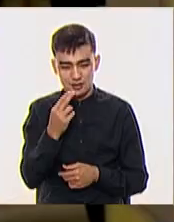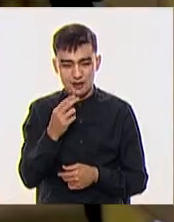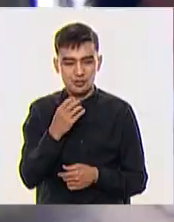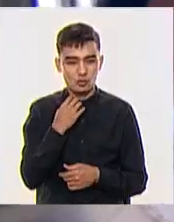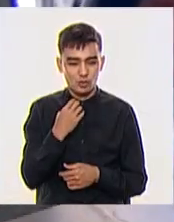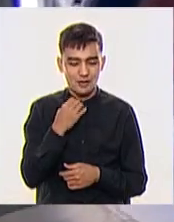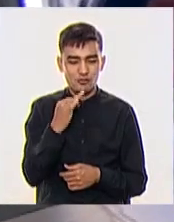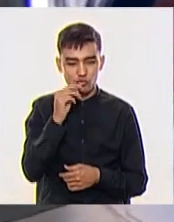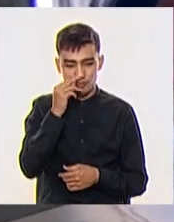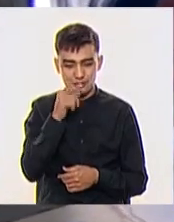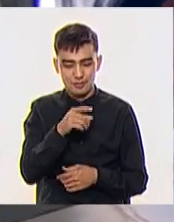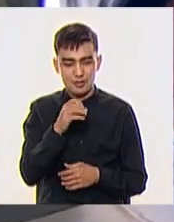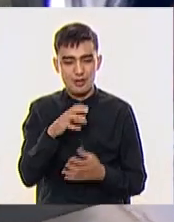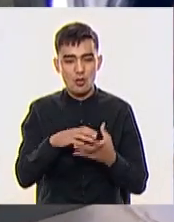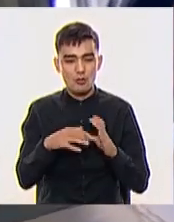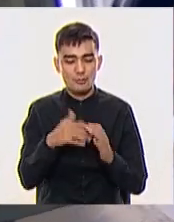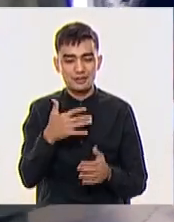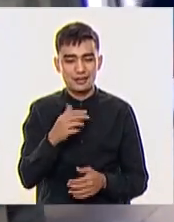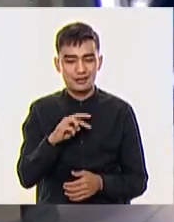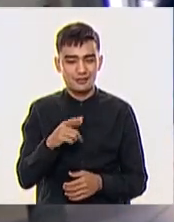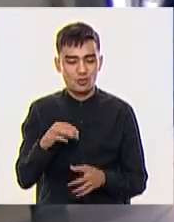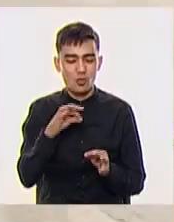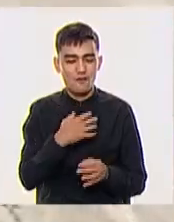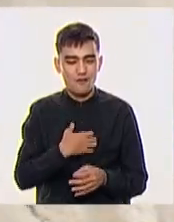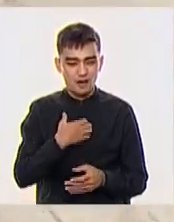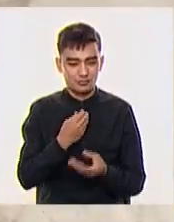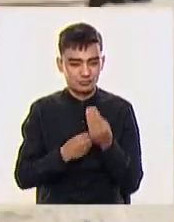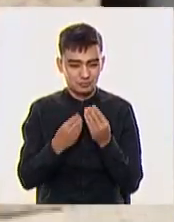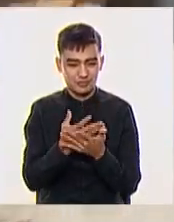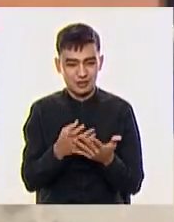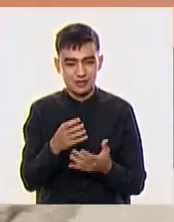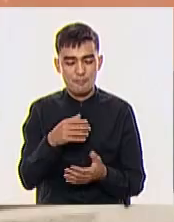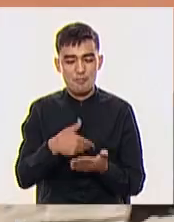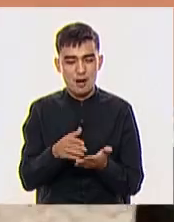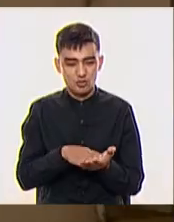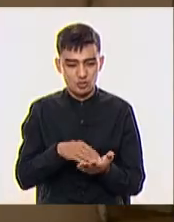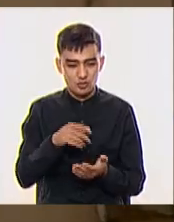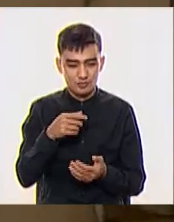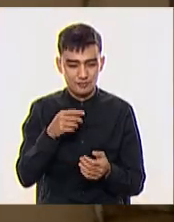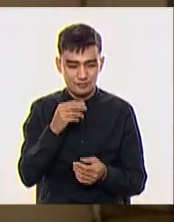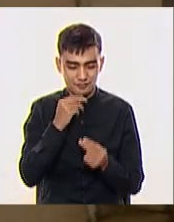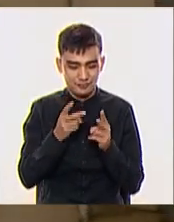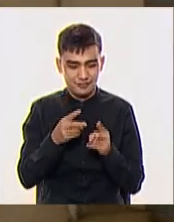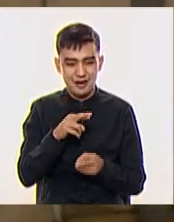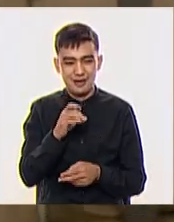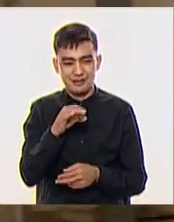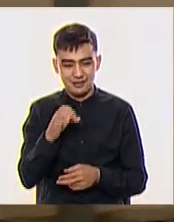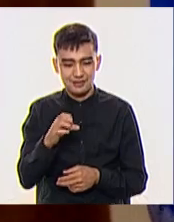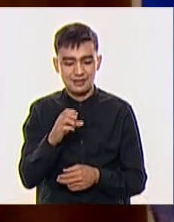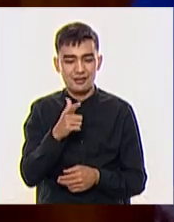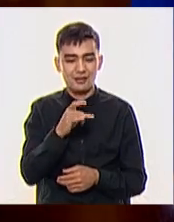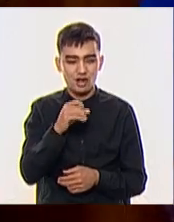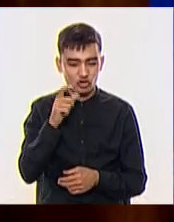и Шымкенте. В коробках 50 килограммов самого необходимого – подсолнечное масло, макароны, рис, гречка, мука